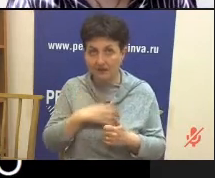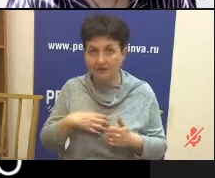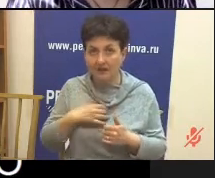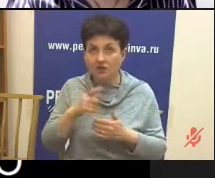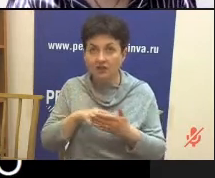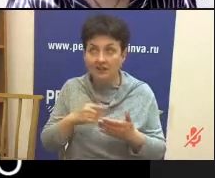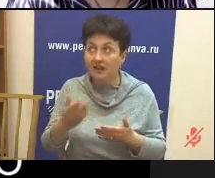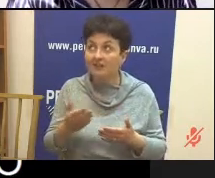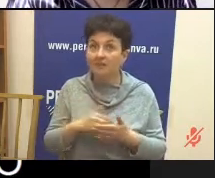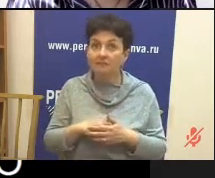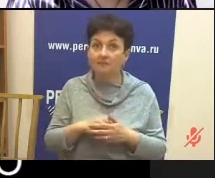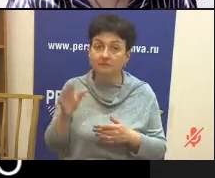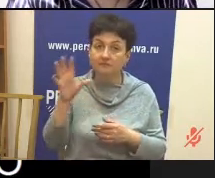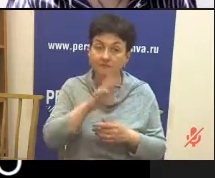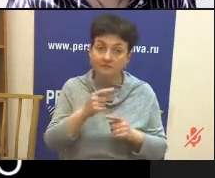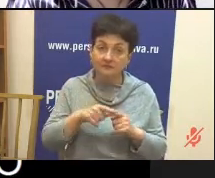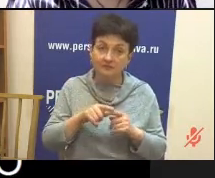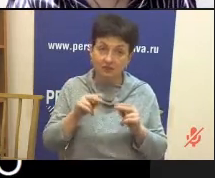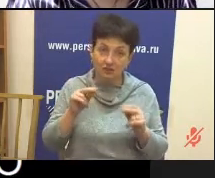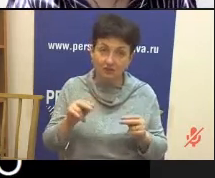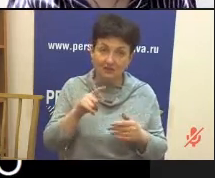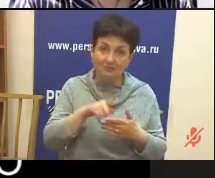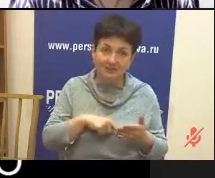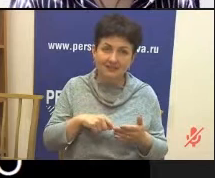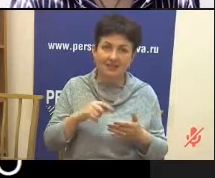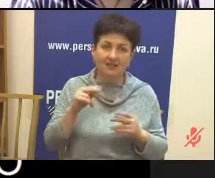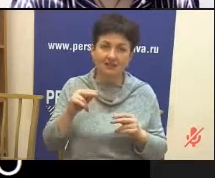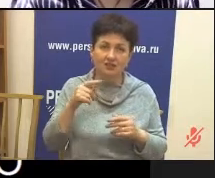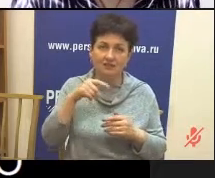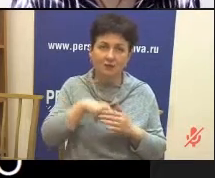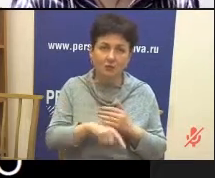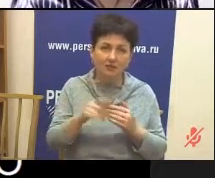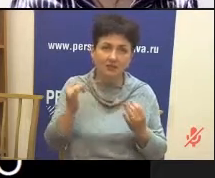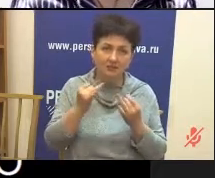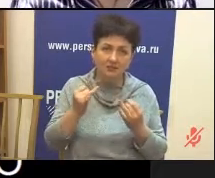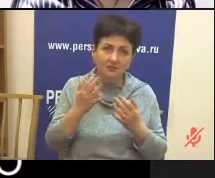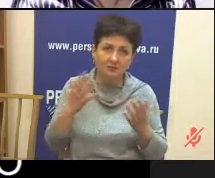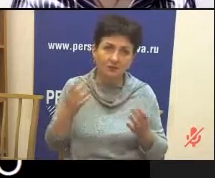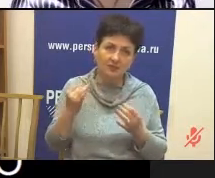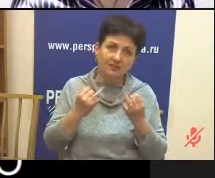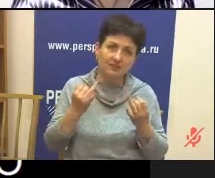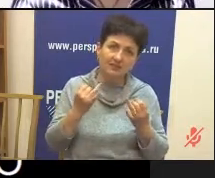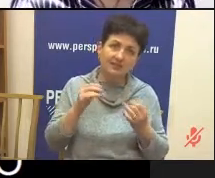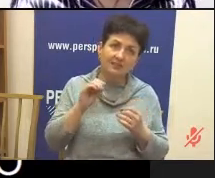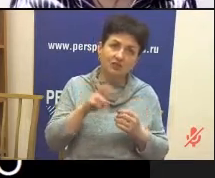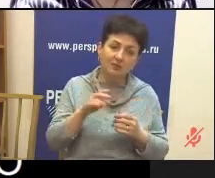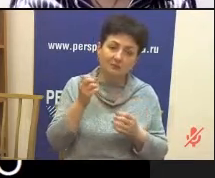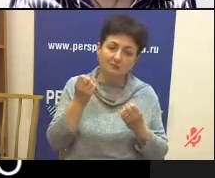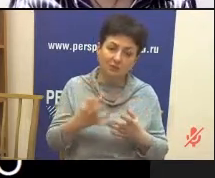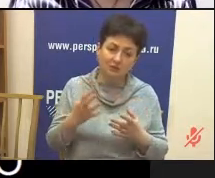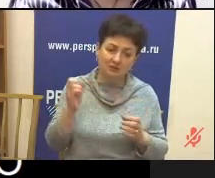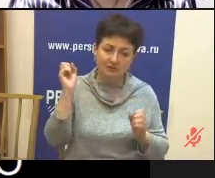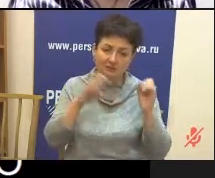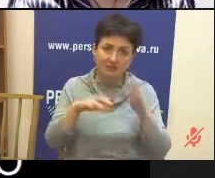я хочу, чтобы вы оставались рядом. И мне важно вам доверять. Вот все эти честные признания, все эти внутренние истории,